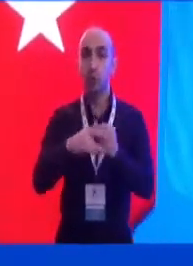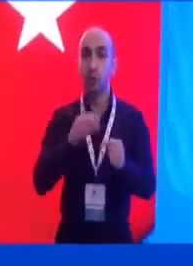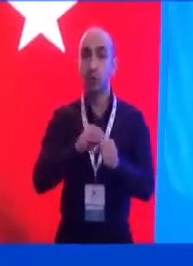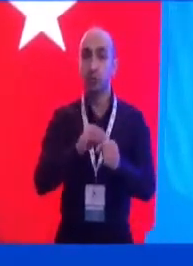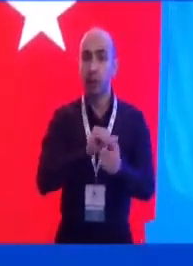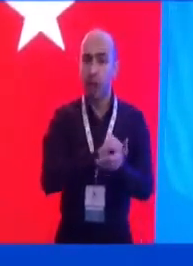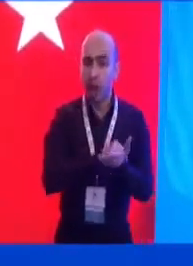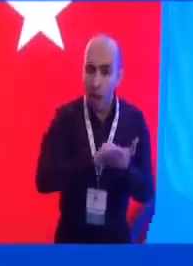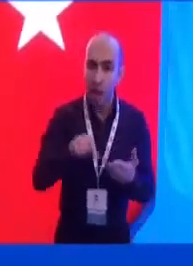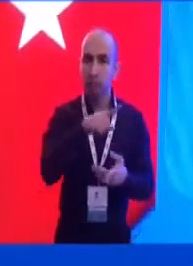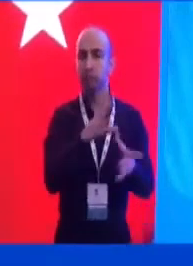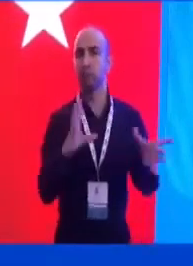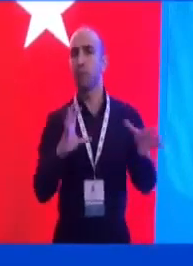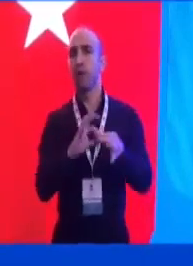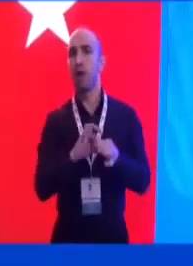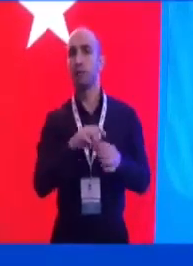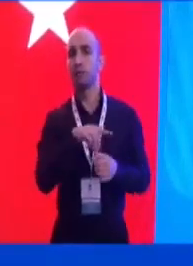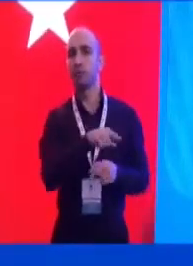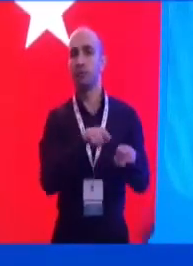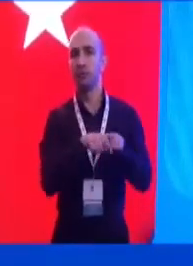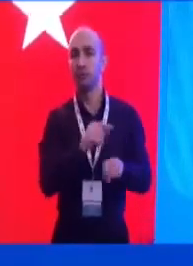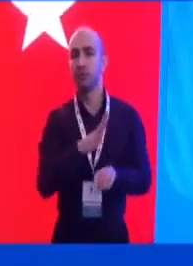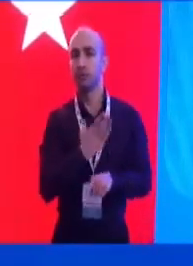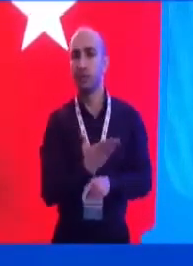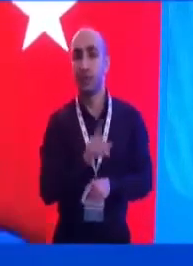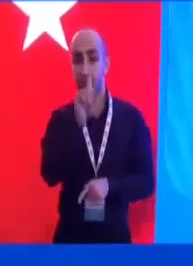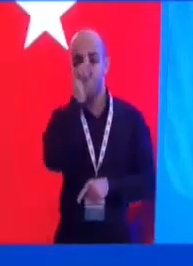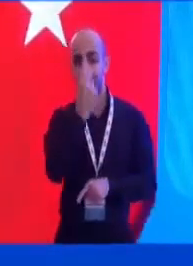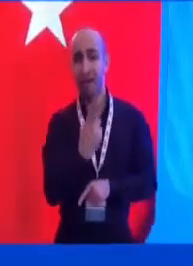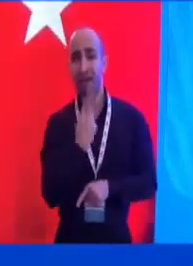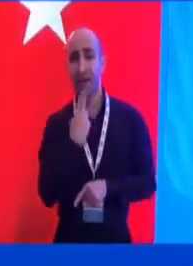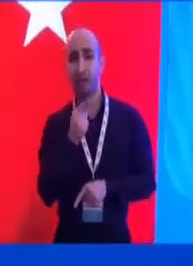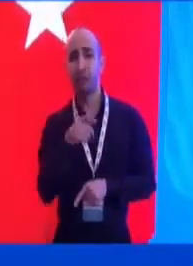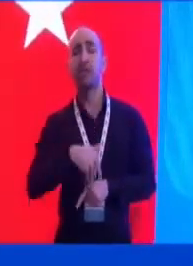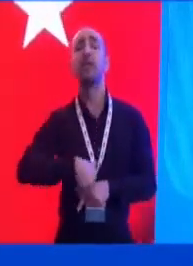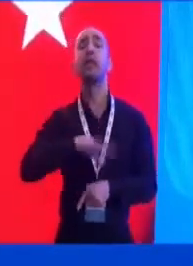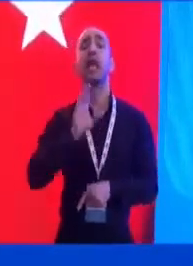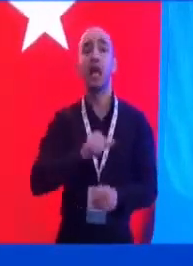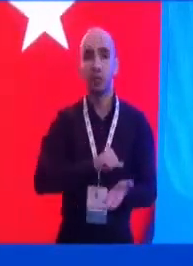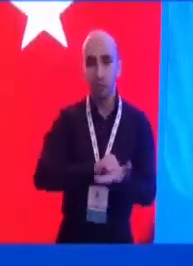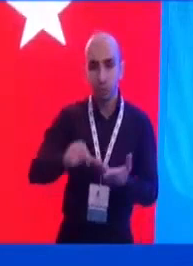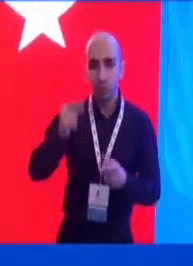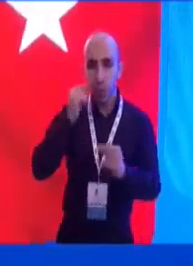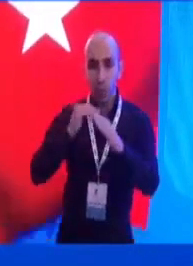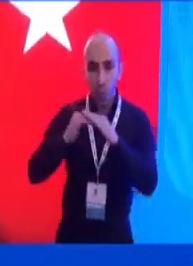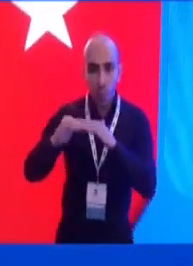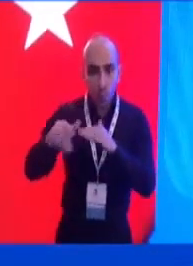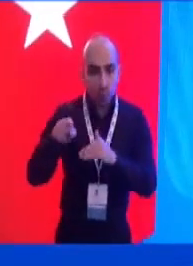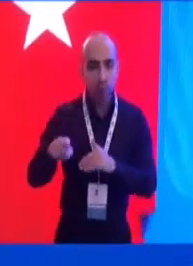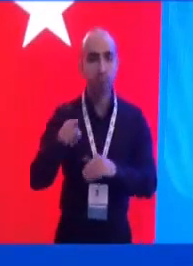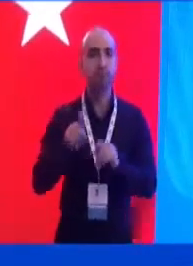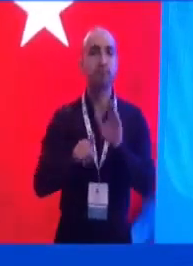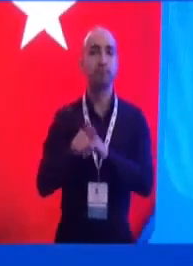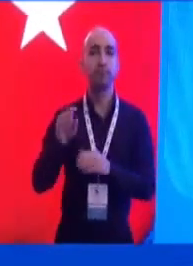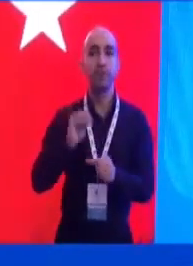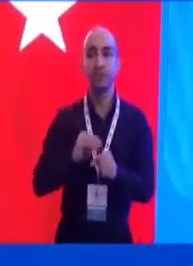herkesi ilgilendiren hususlar. Yani sadece kadınları değil, tüm toplumumuzu yakından ilgilendiren